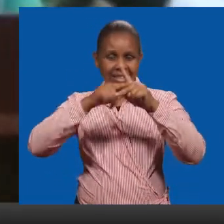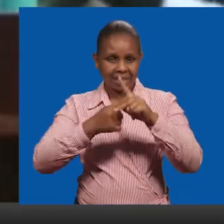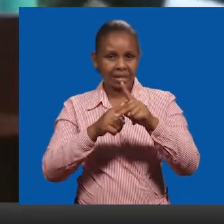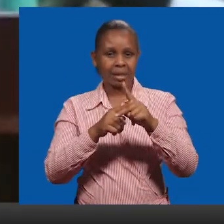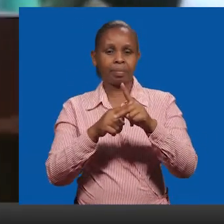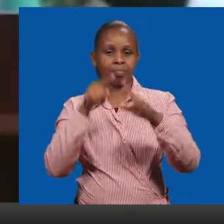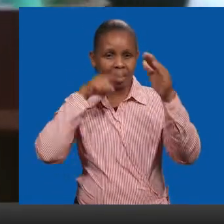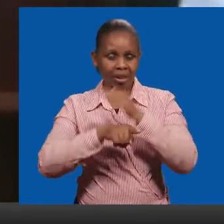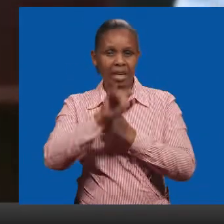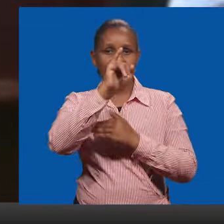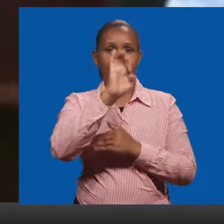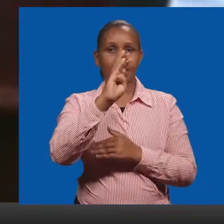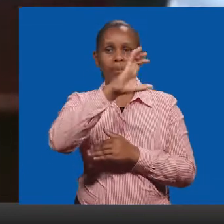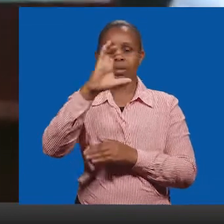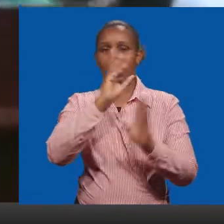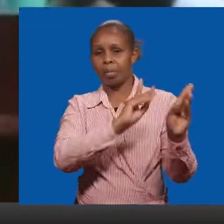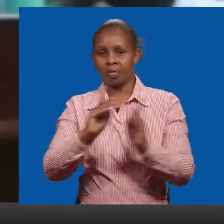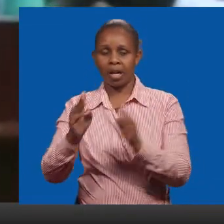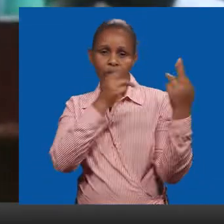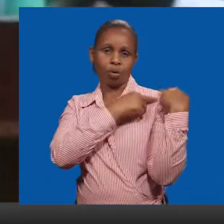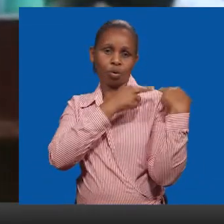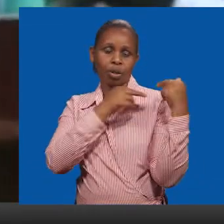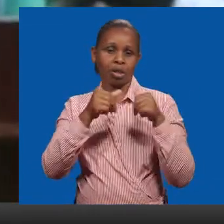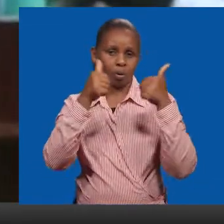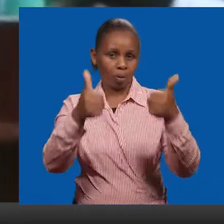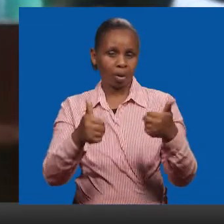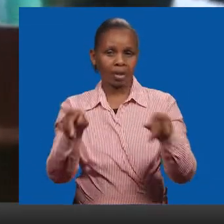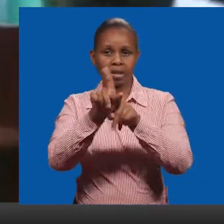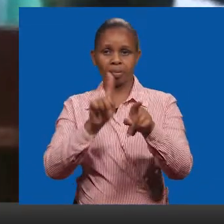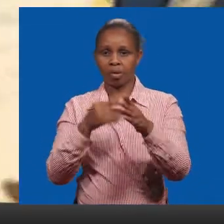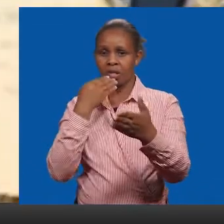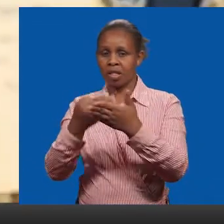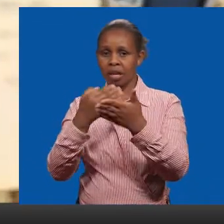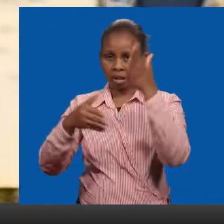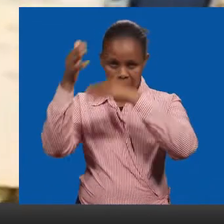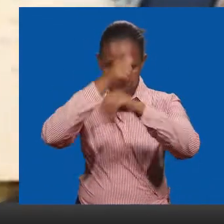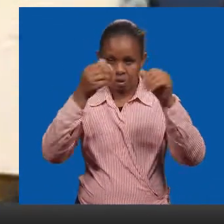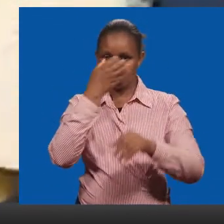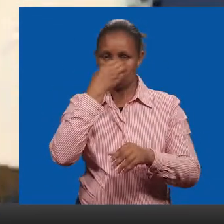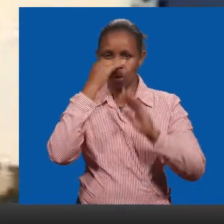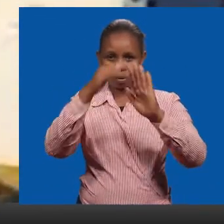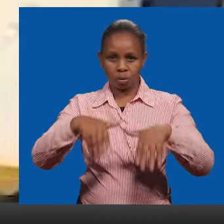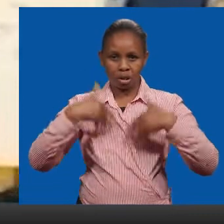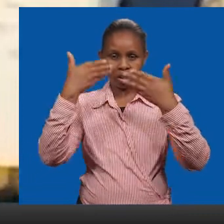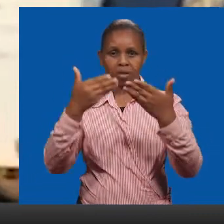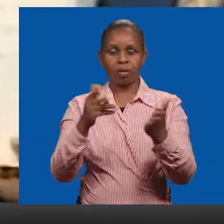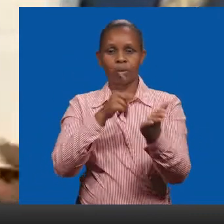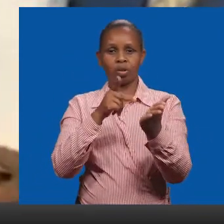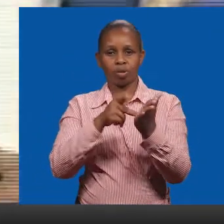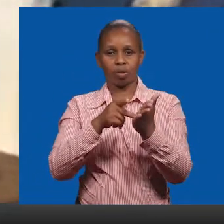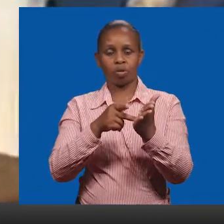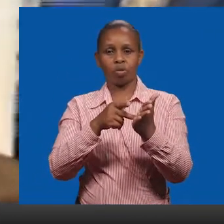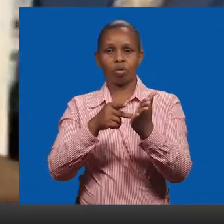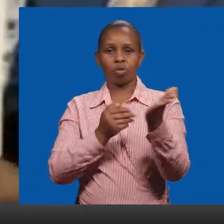kujiunga kwake na tume ya IEBC aliweza kutekeleza wajibu wake kikamilifu na kumshukuru Rais William Ruto kwa kumpa fursa